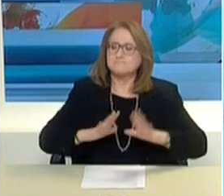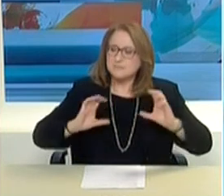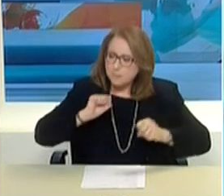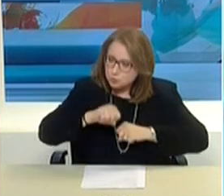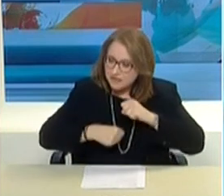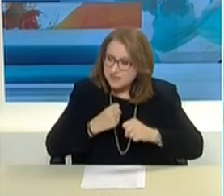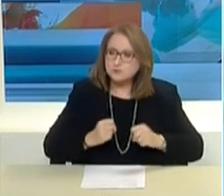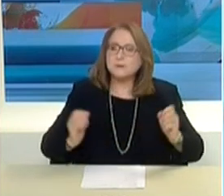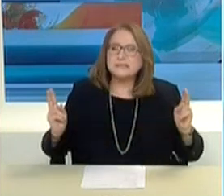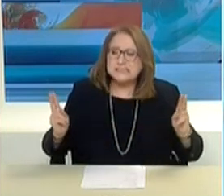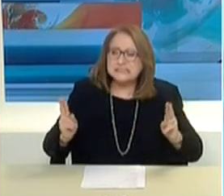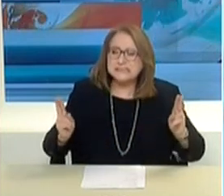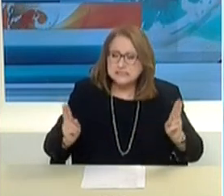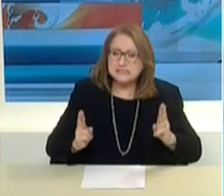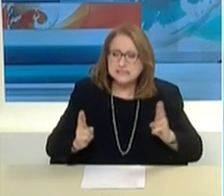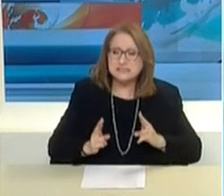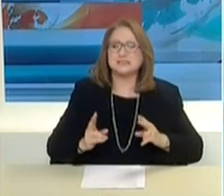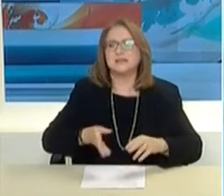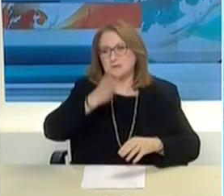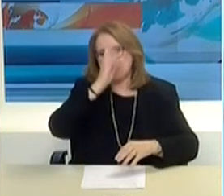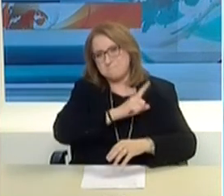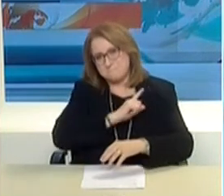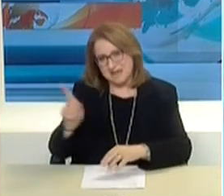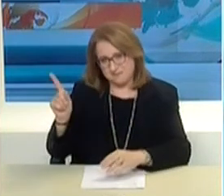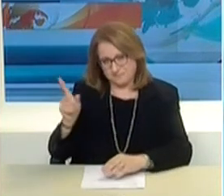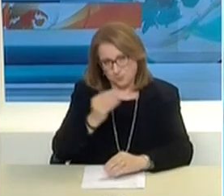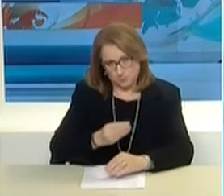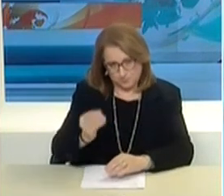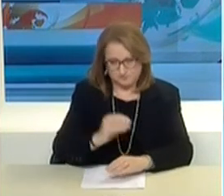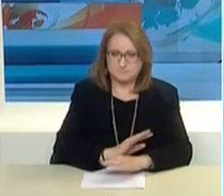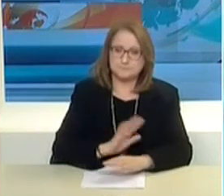από αυτό τον ιό. Σας ευχαριστούμε πολύ.